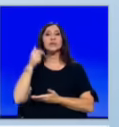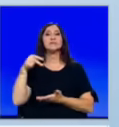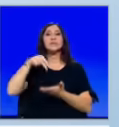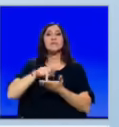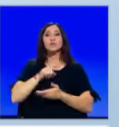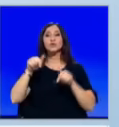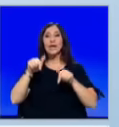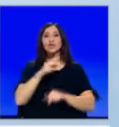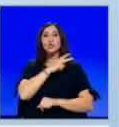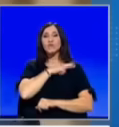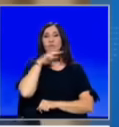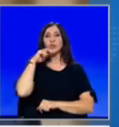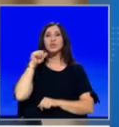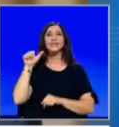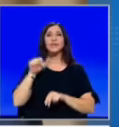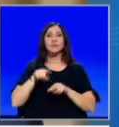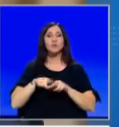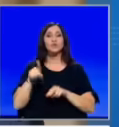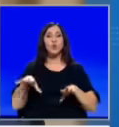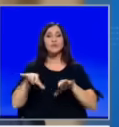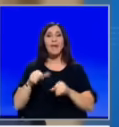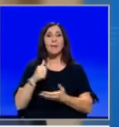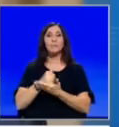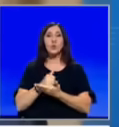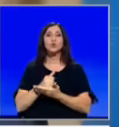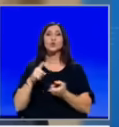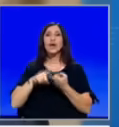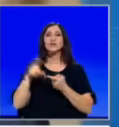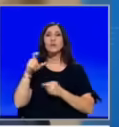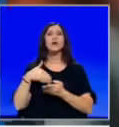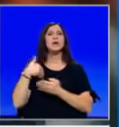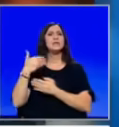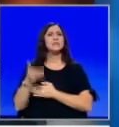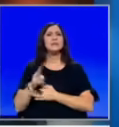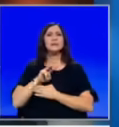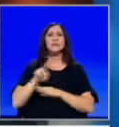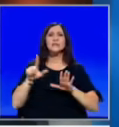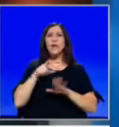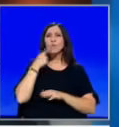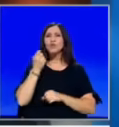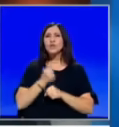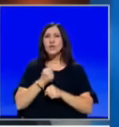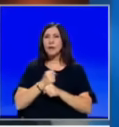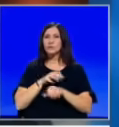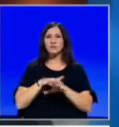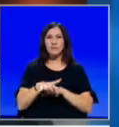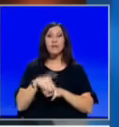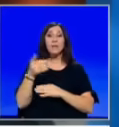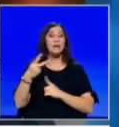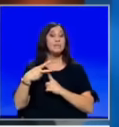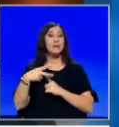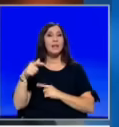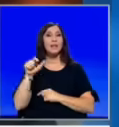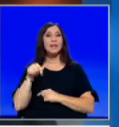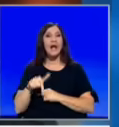досегашният шеф на полицията Атанас Илков. Той заема поста от Калин Стоянов след 37 години работа в системата. Пред медиите